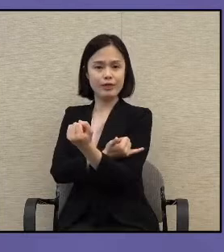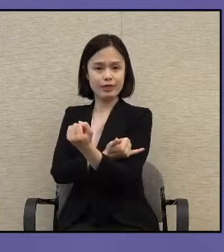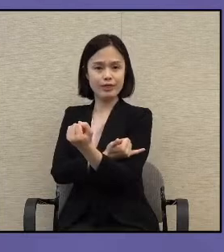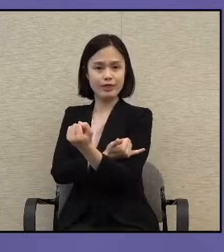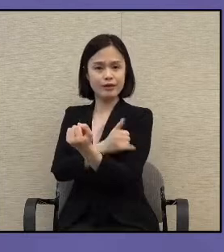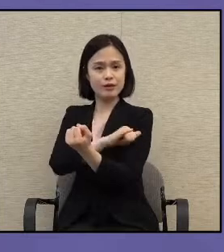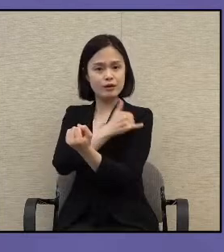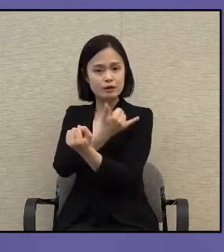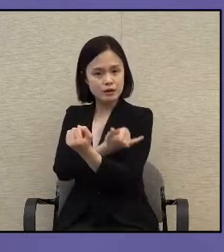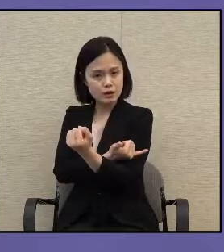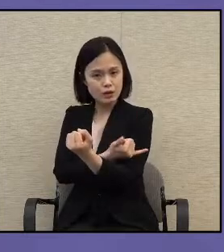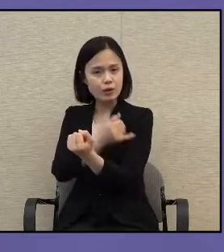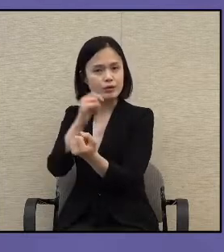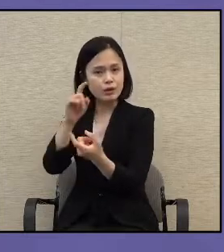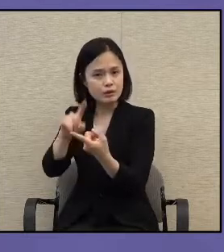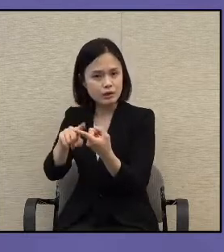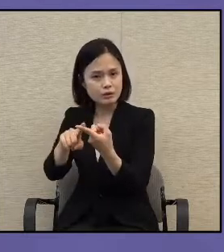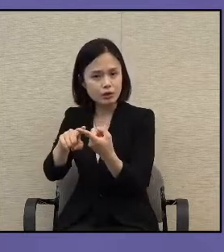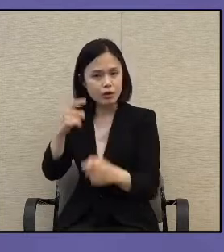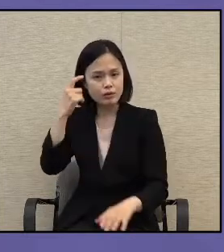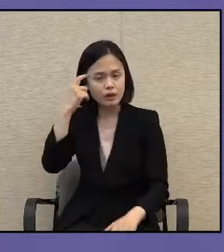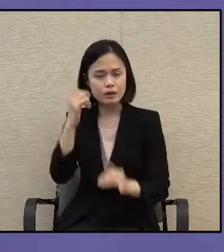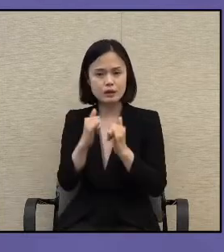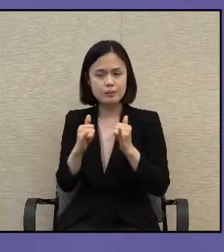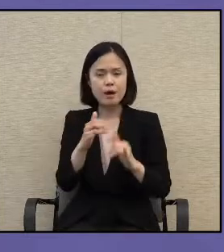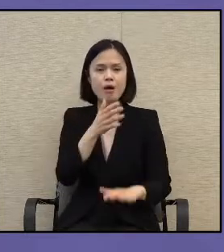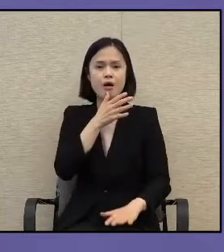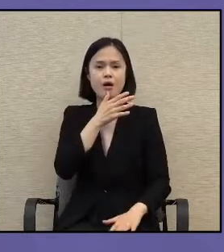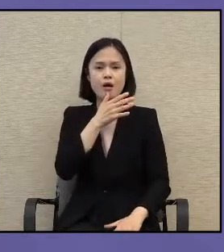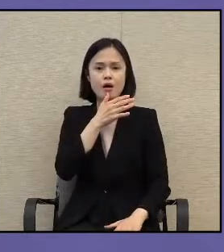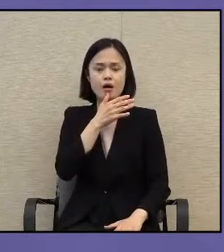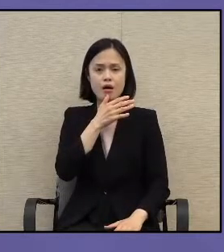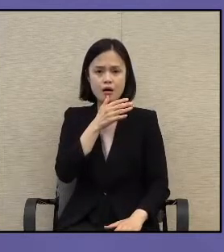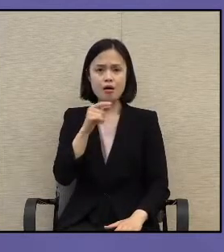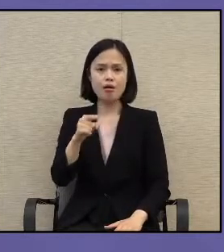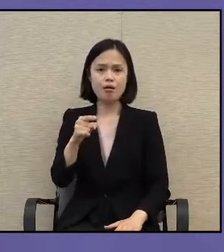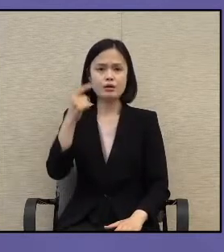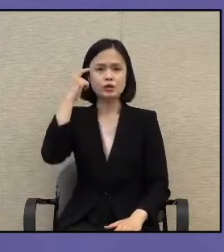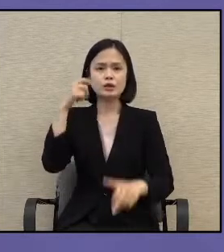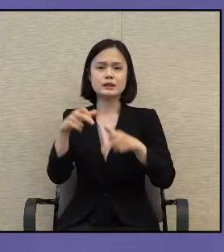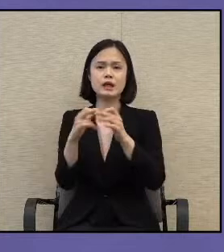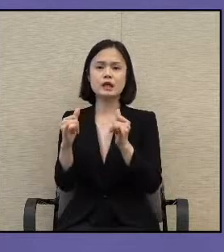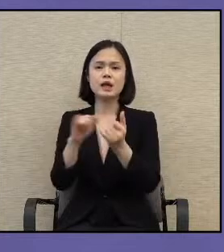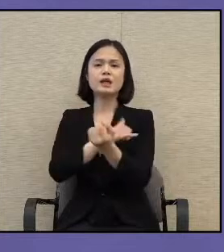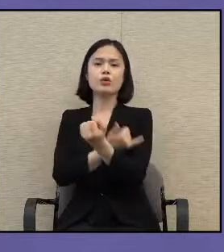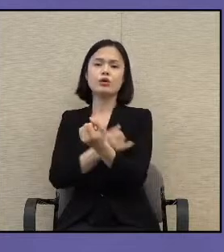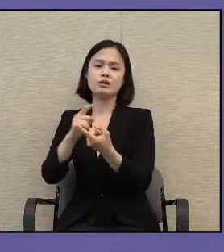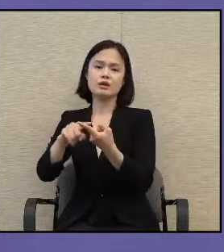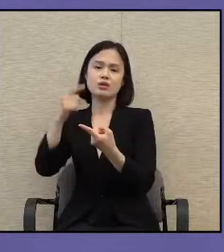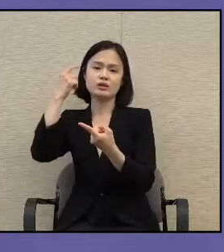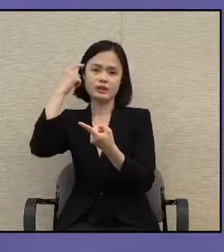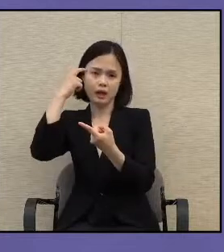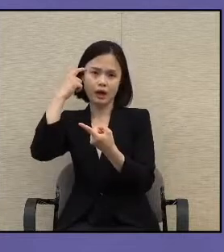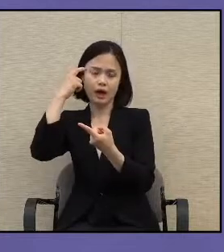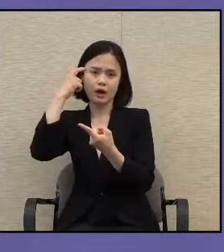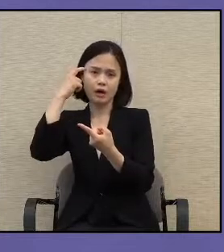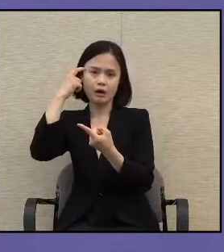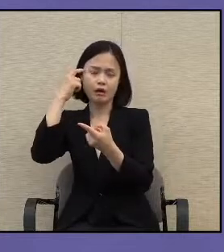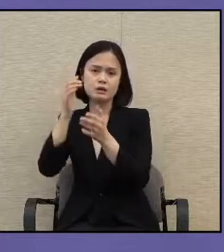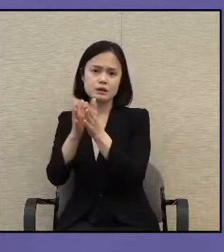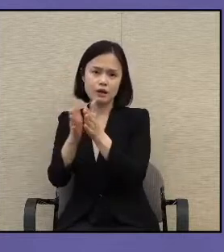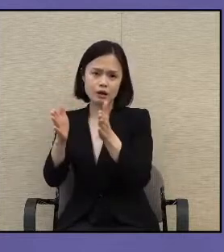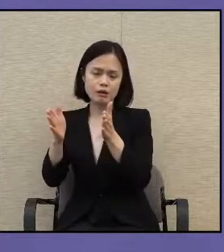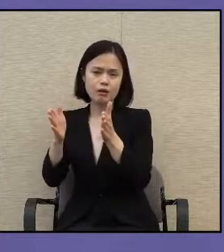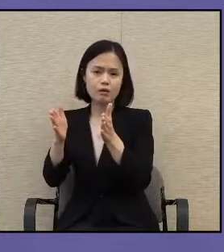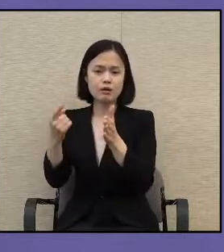또 맞물려서 진행이 됐던 것이죠. 그래서 1970년대에 어떤 그런 치료 중심의